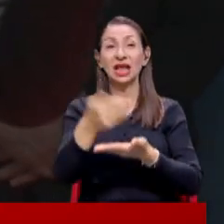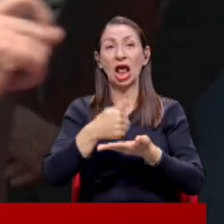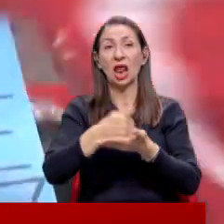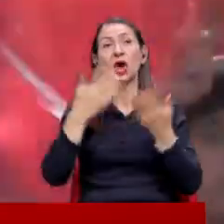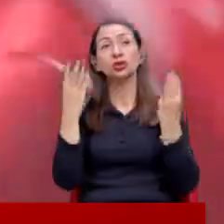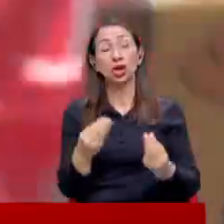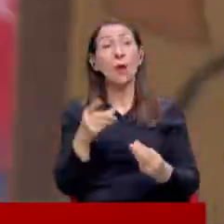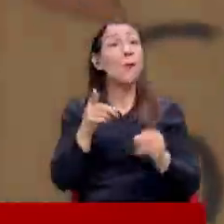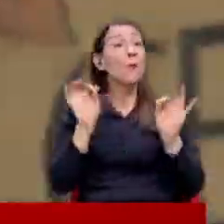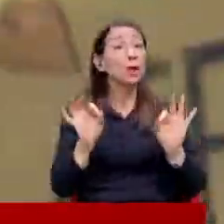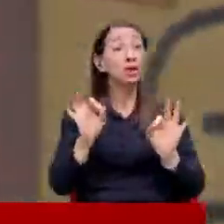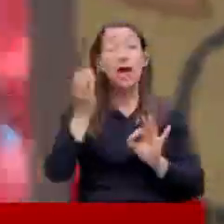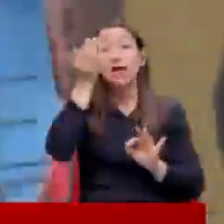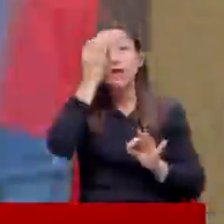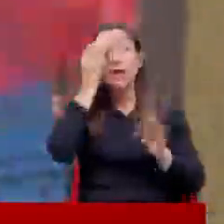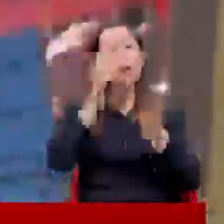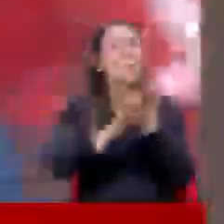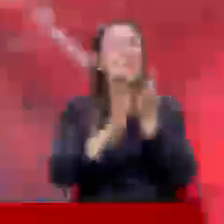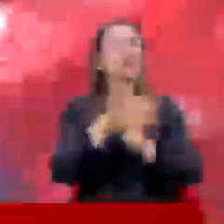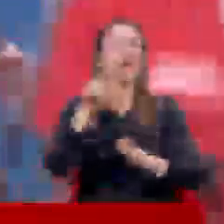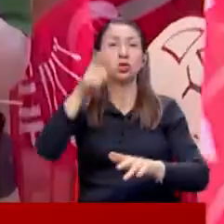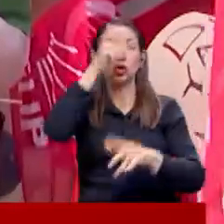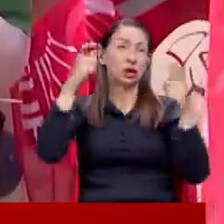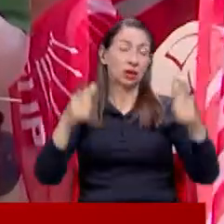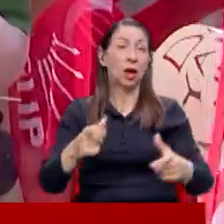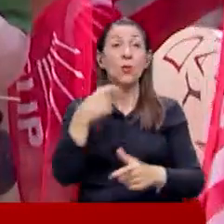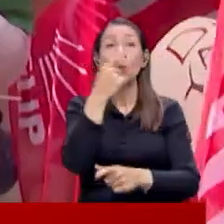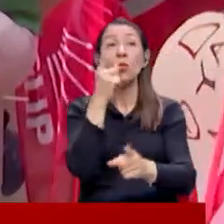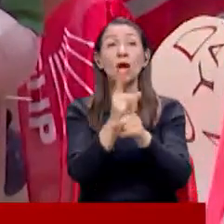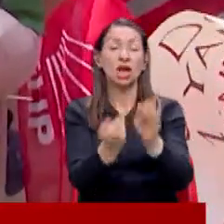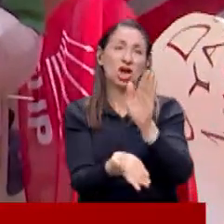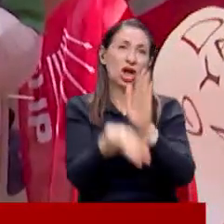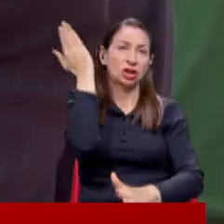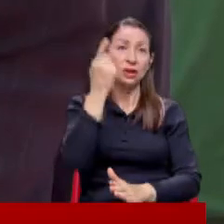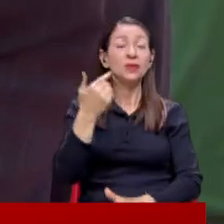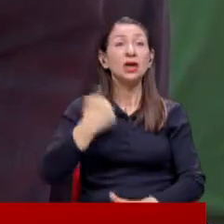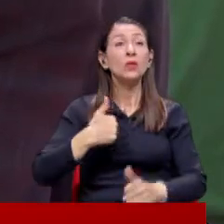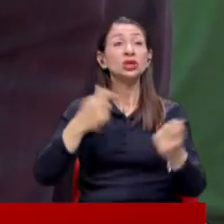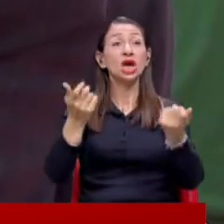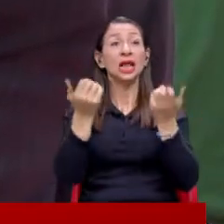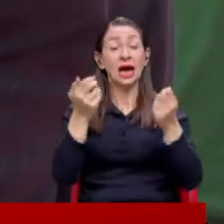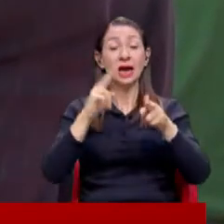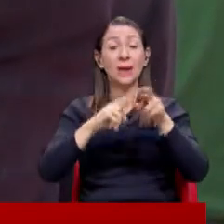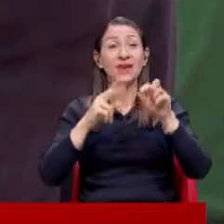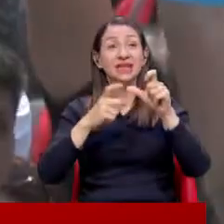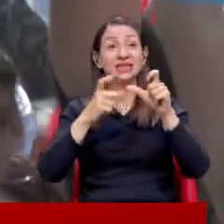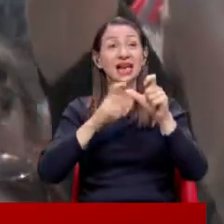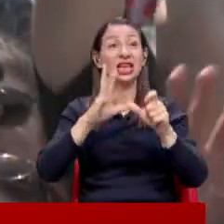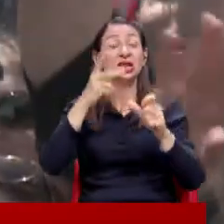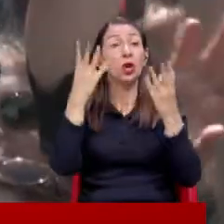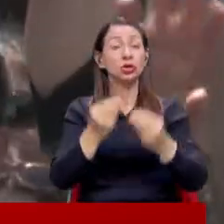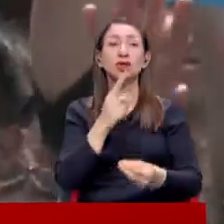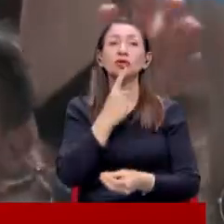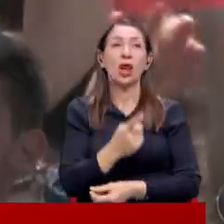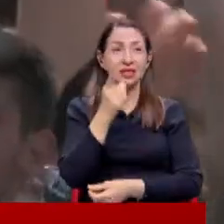geliri olacak. Böylece yoksulluğu bitireceğiz bu topraklardan. Mülakatı kaldıracağım dedi. Kamuda işe alımlarda KPSS'nin geçerli olacağının